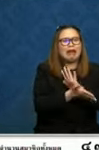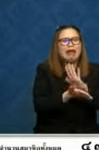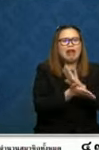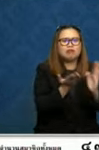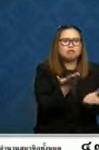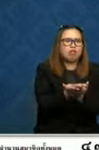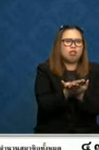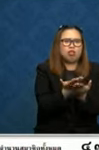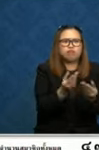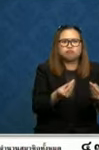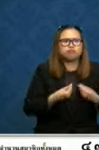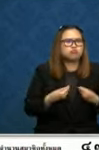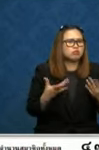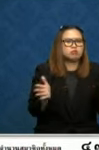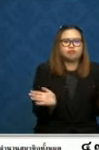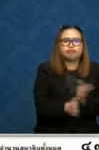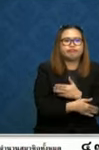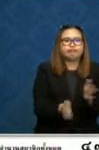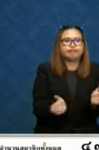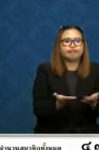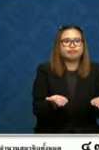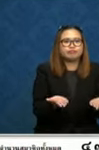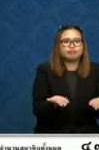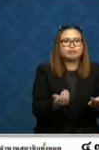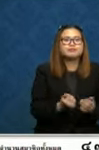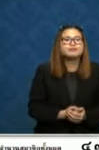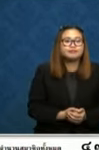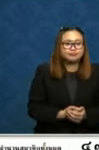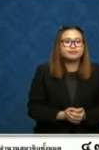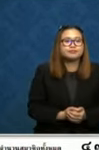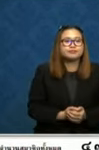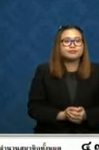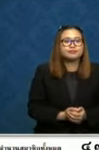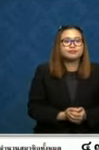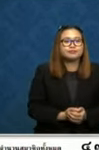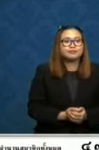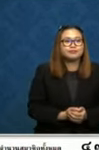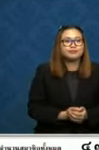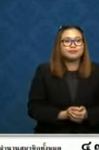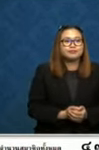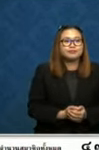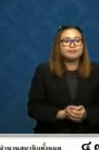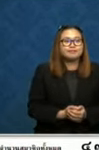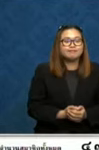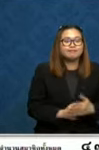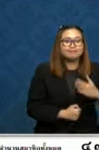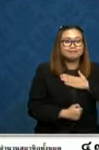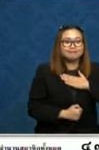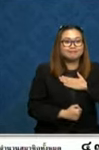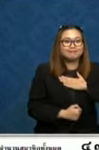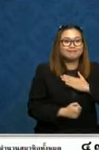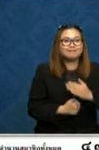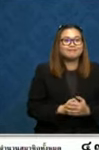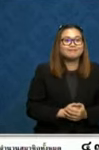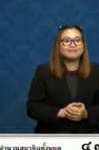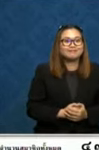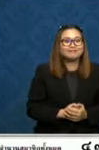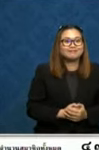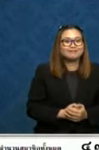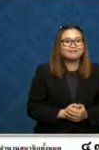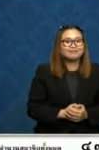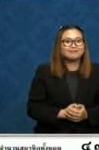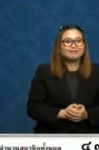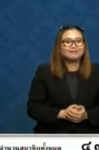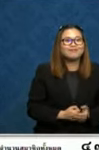อะไรส่งกลับมาให้ทางกรรมาธิการนะคะอันนี้ดิฉันก็นะคะอยากจะบอกว่านะคะดิฉันก็